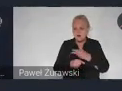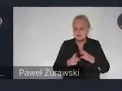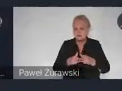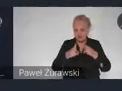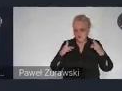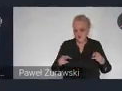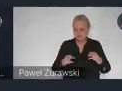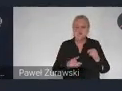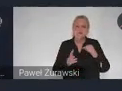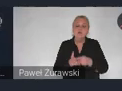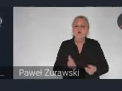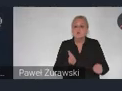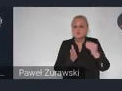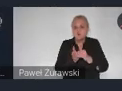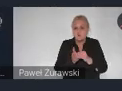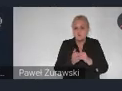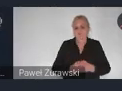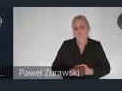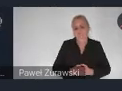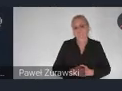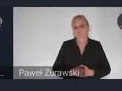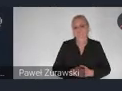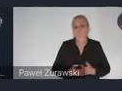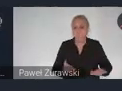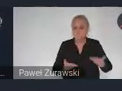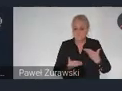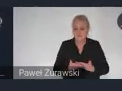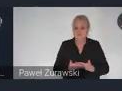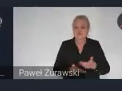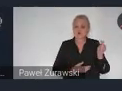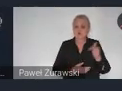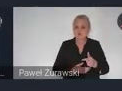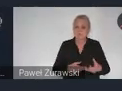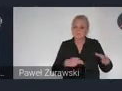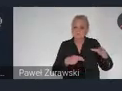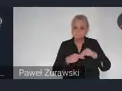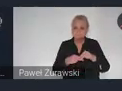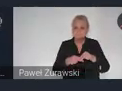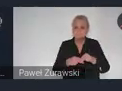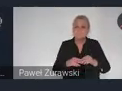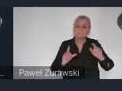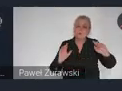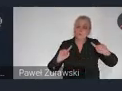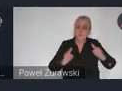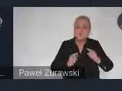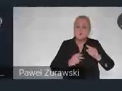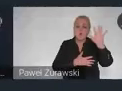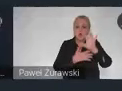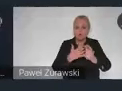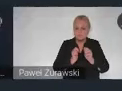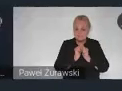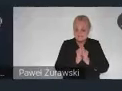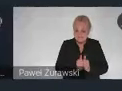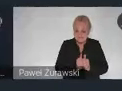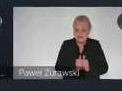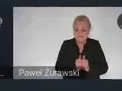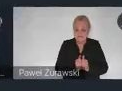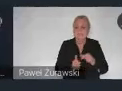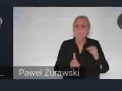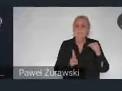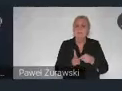dodatkowo do wniosku należy załączyć syntetyczny opis tego zadania i na to